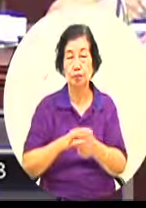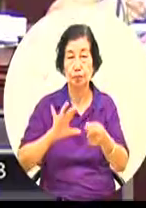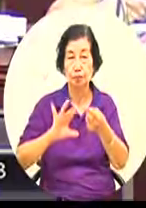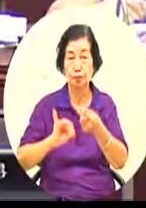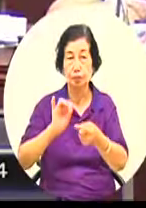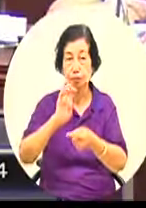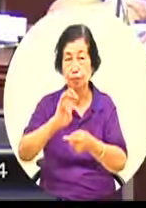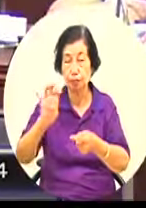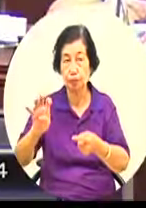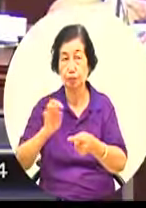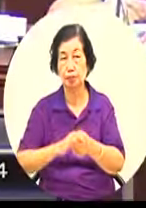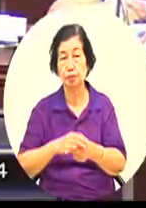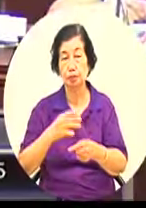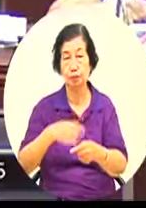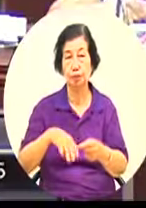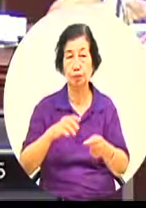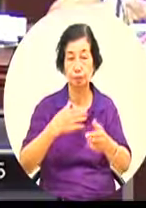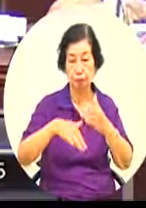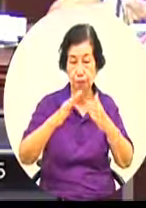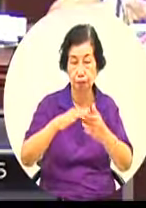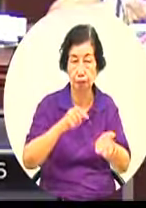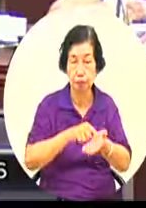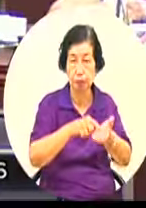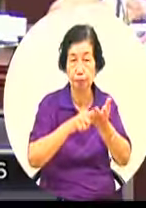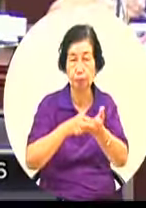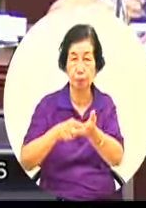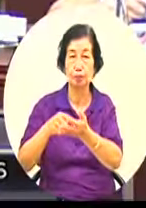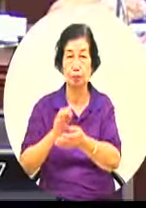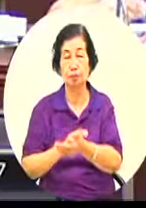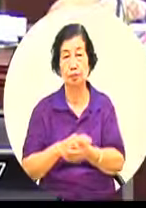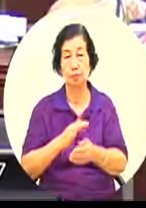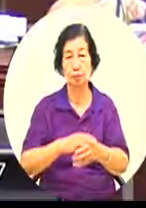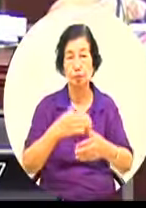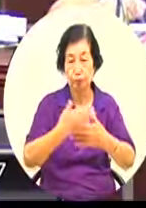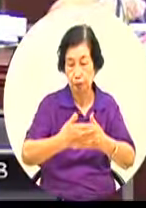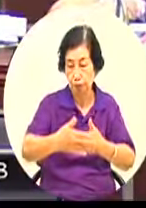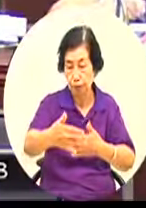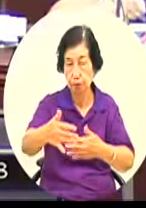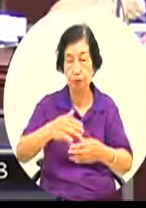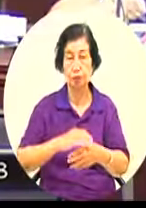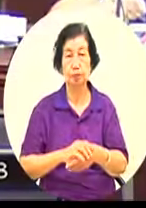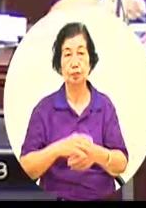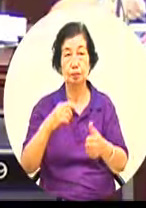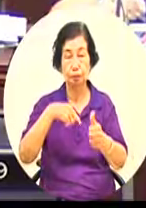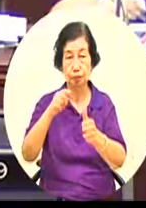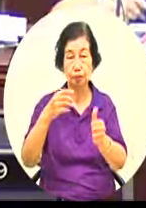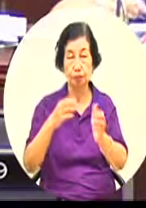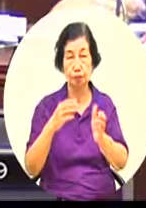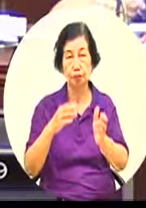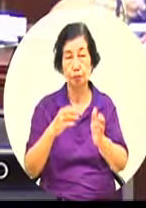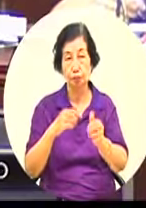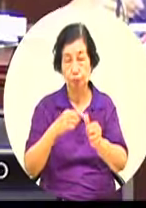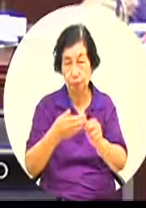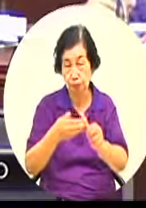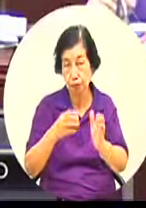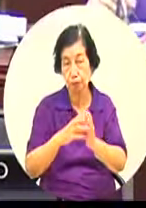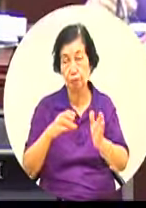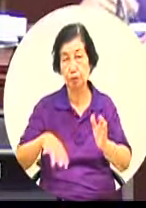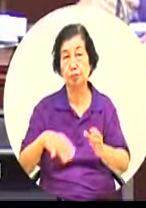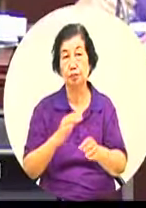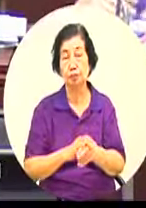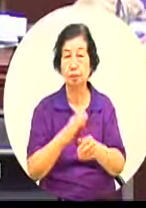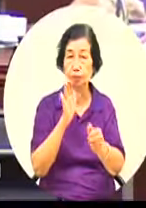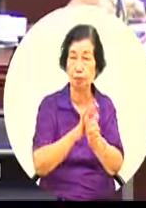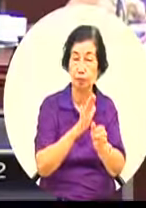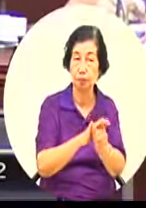求，在优先顺序经过审议以后，优先顺序这样给他们。然后除了教育局的经费以外，协助他们跟中央